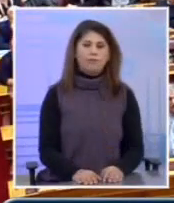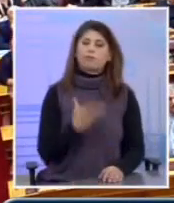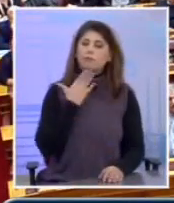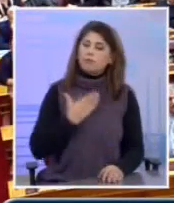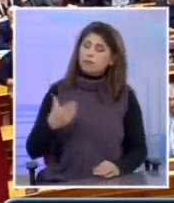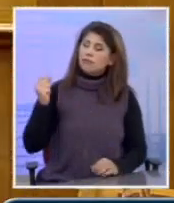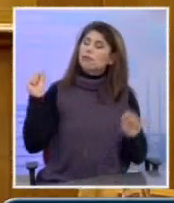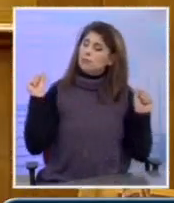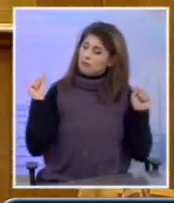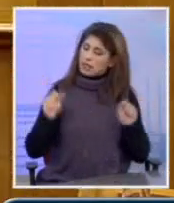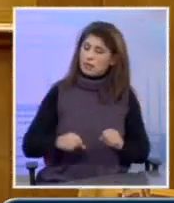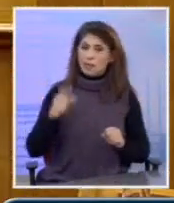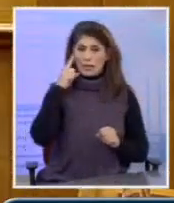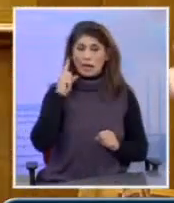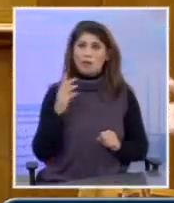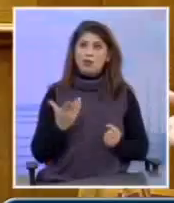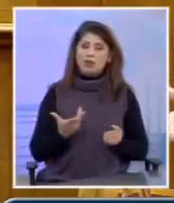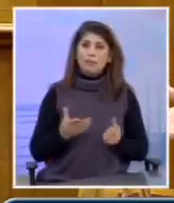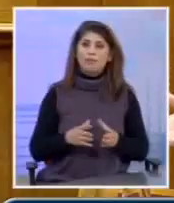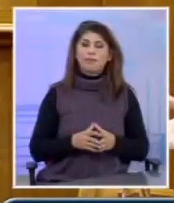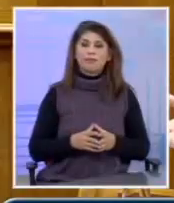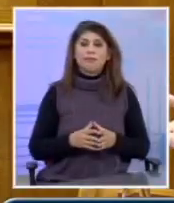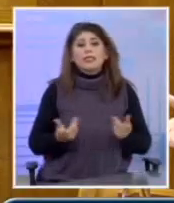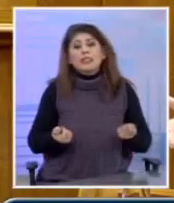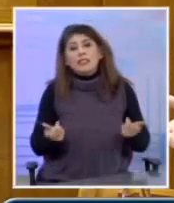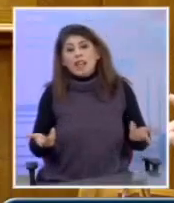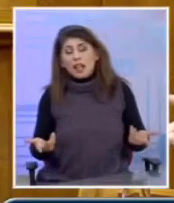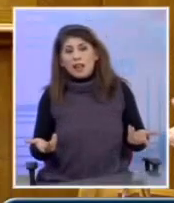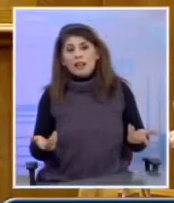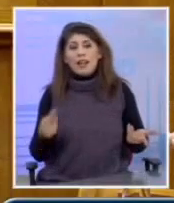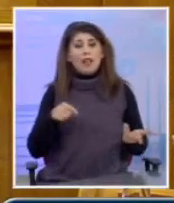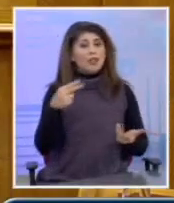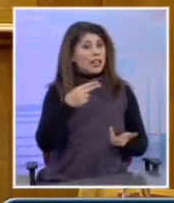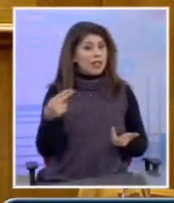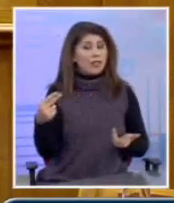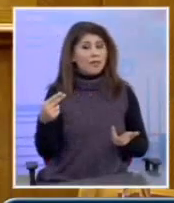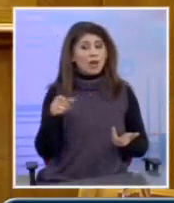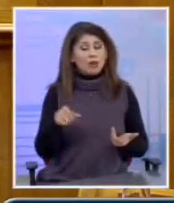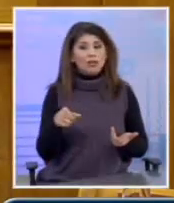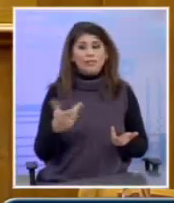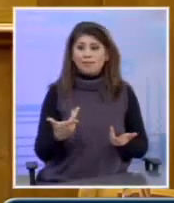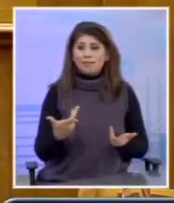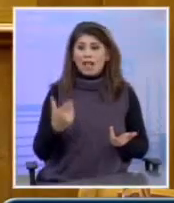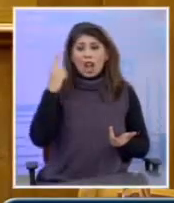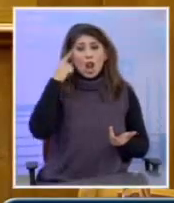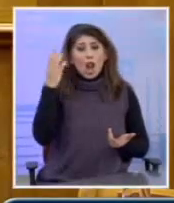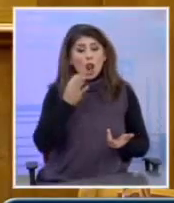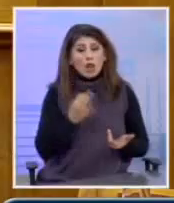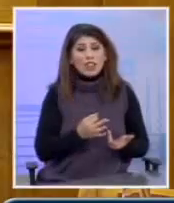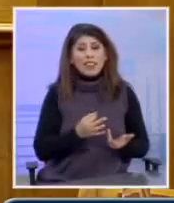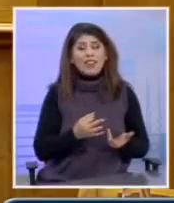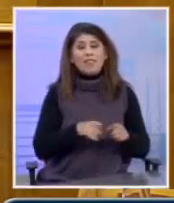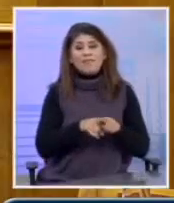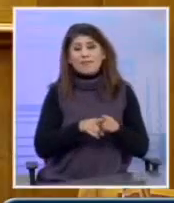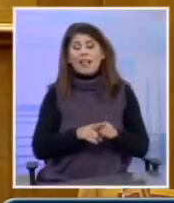ταυτίστηκε με την άποψη, πως να κάνει κι αλλιώς άλλωστε. Εδώ είναι και ένα ζήτημα όπου ταυτίζεται η κοινή λογική και